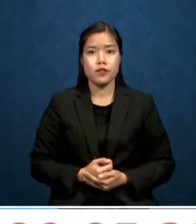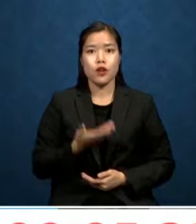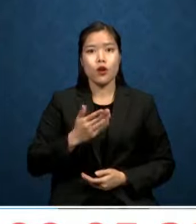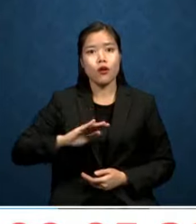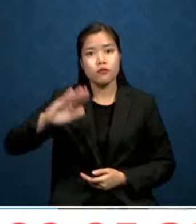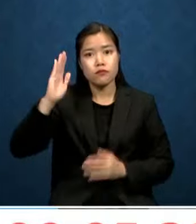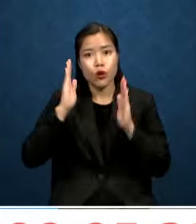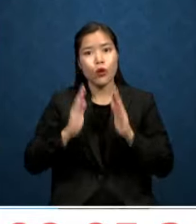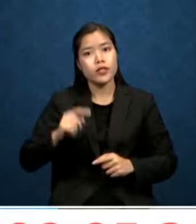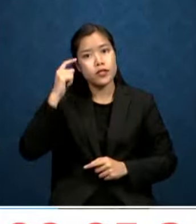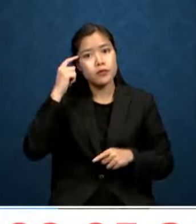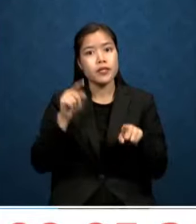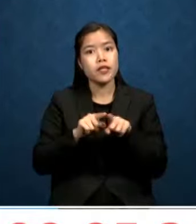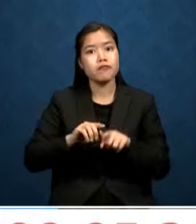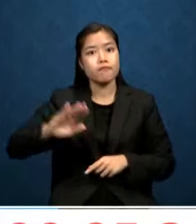ยครับ